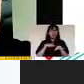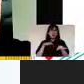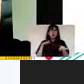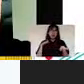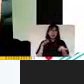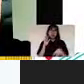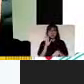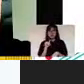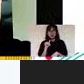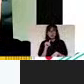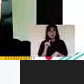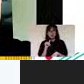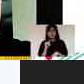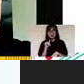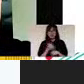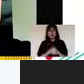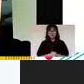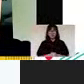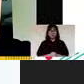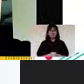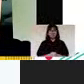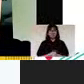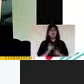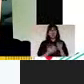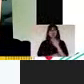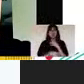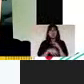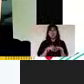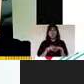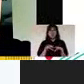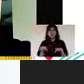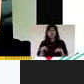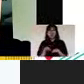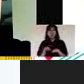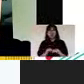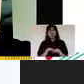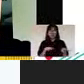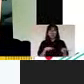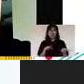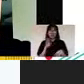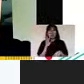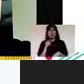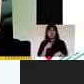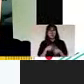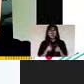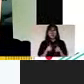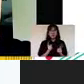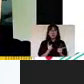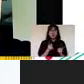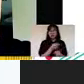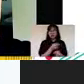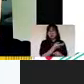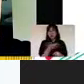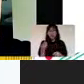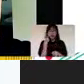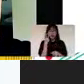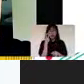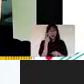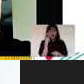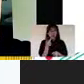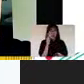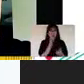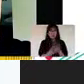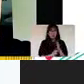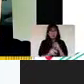negara-negara tetangga. Tetapi sebetulnya kalau kita lihat lebih jauh lagi dari literasi